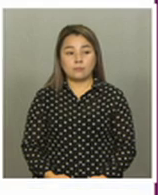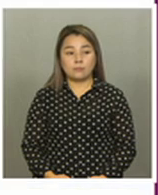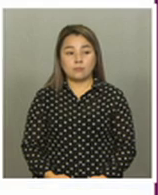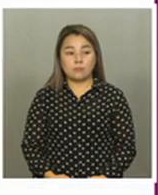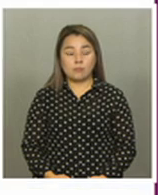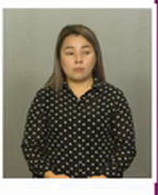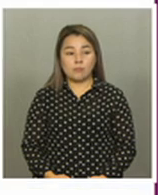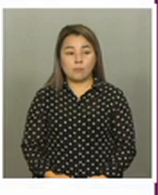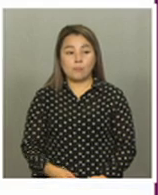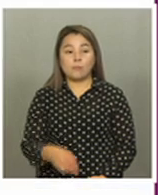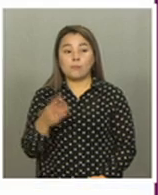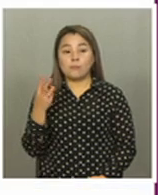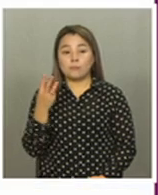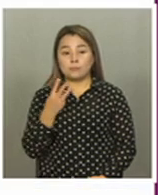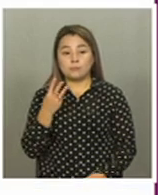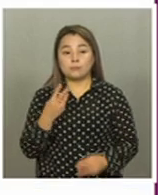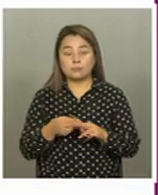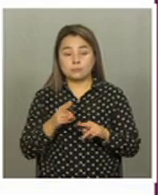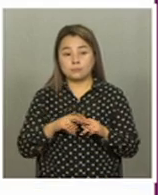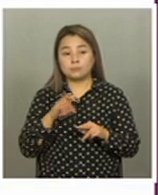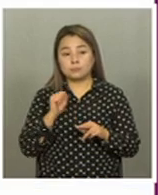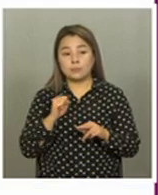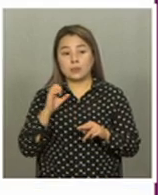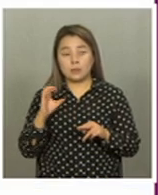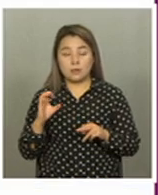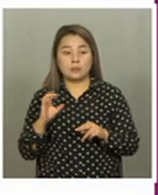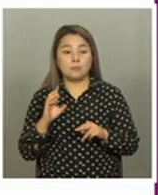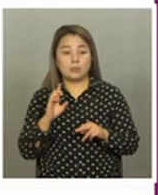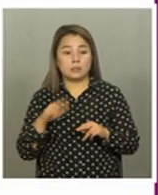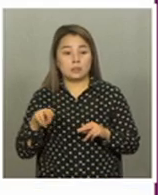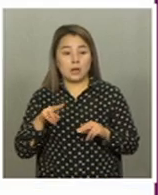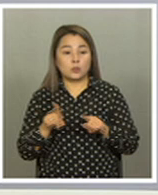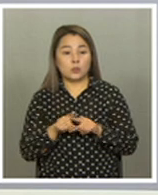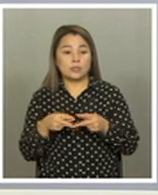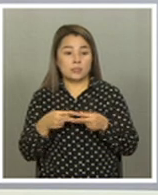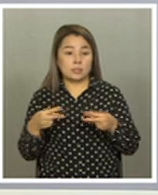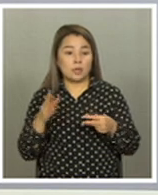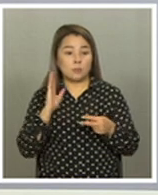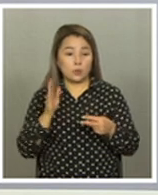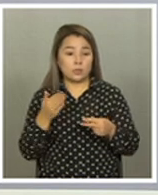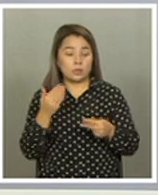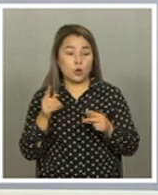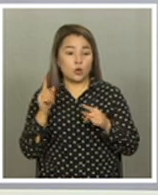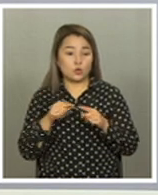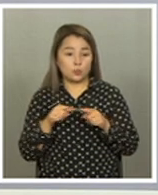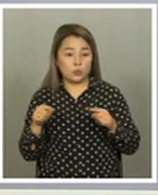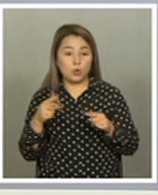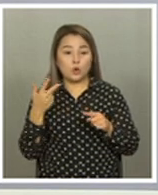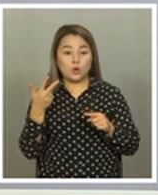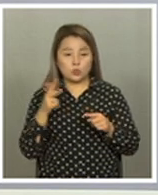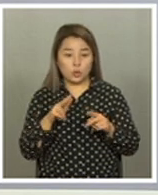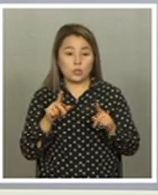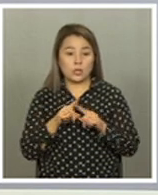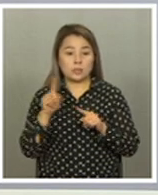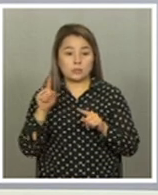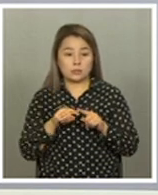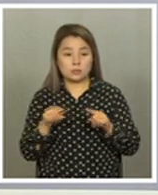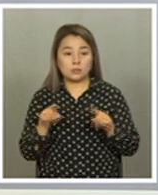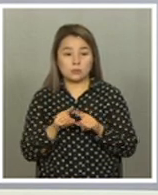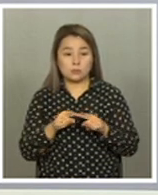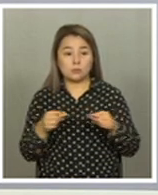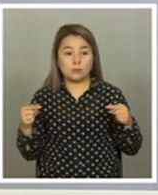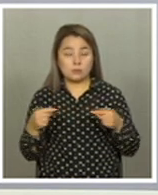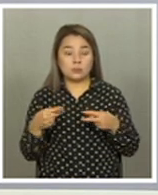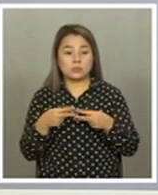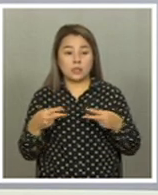үшінші қабырға, яғни АЦ қабырғасы мен БД қабырғасы да тең болады. Мінекей, үш бұрыштың үш қабырғасы да, үш бұрышы да тең